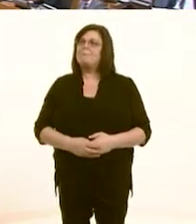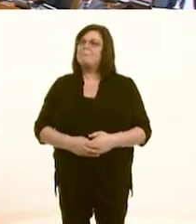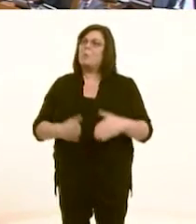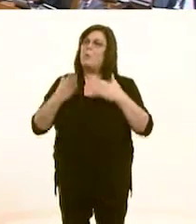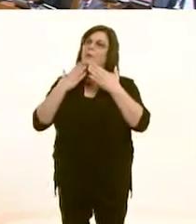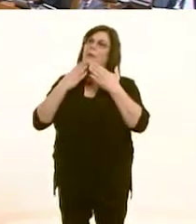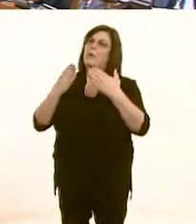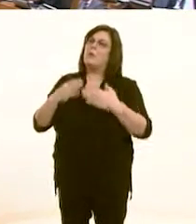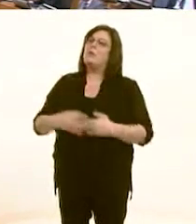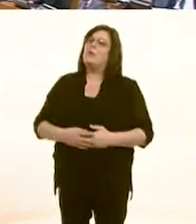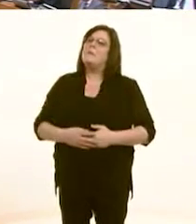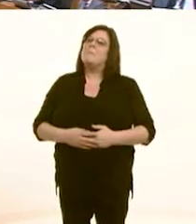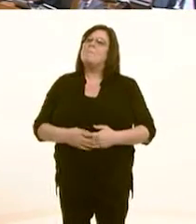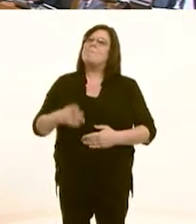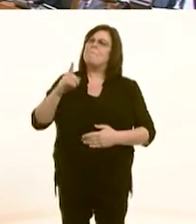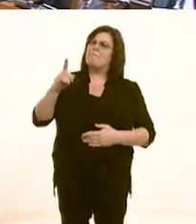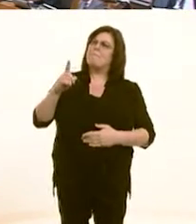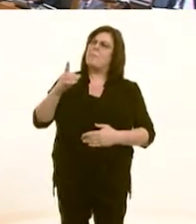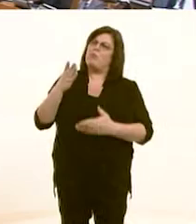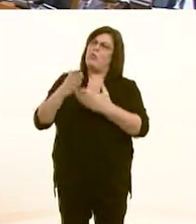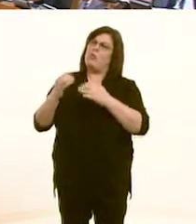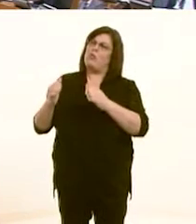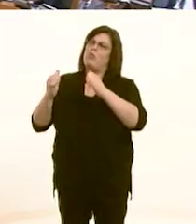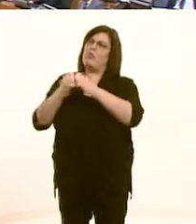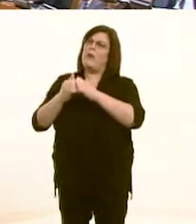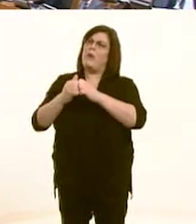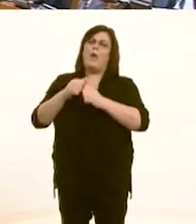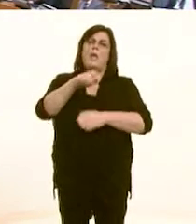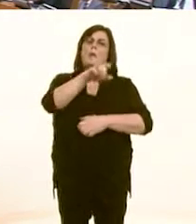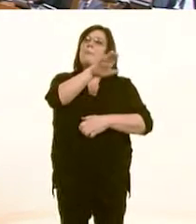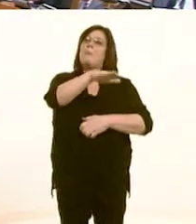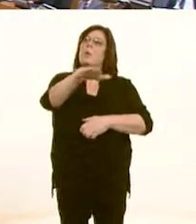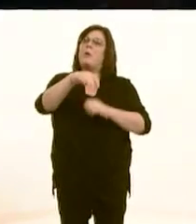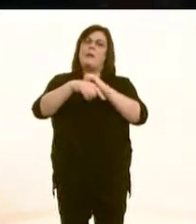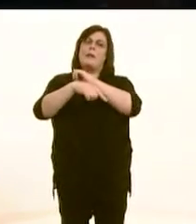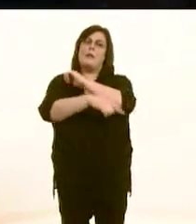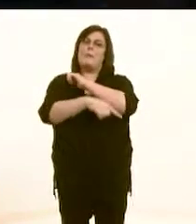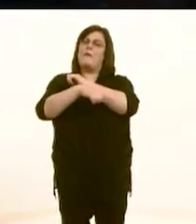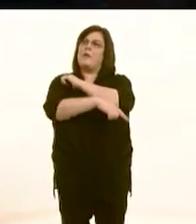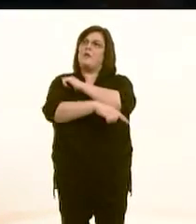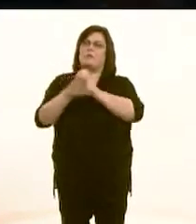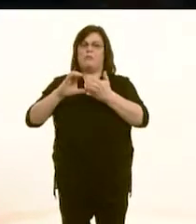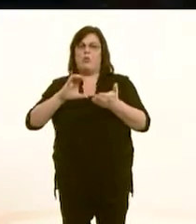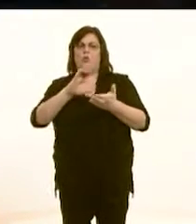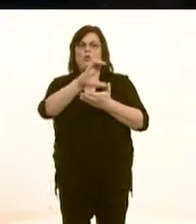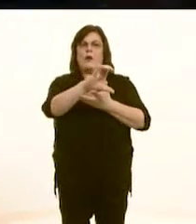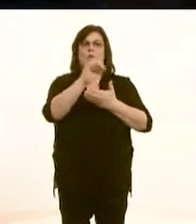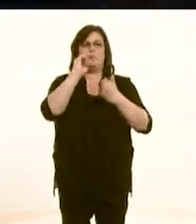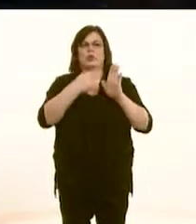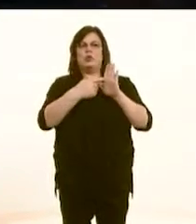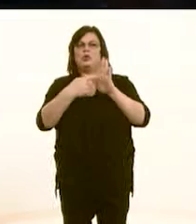bod y grant amddifadedd erbyn hyn yn dechrau dangos bod na fodd i ni gair bwlch o ran cyrheiddiad rhwng